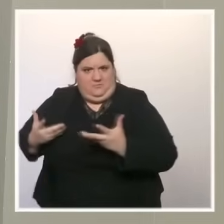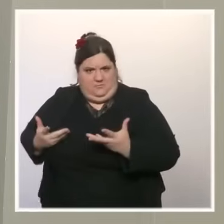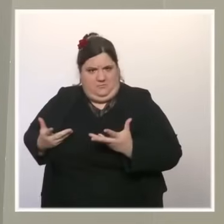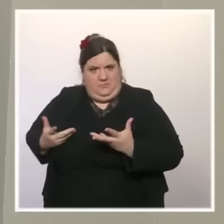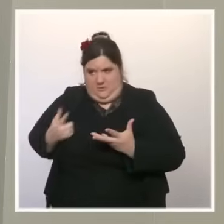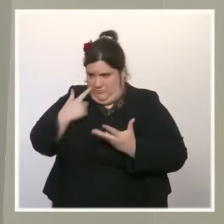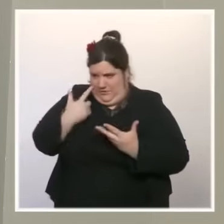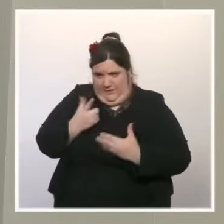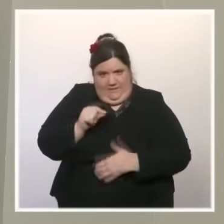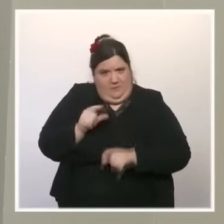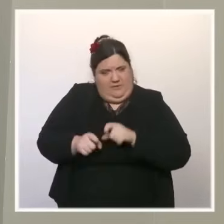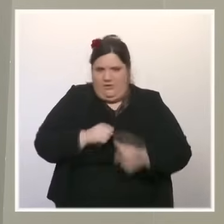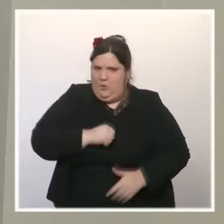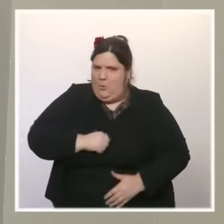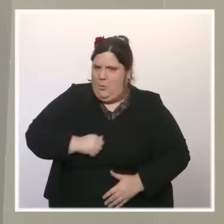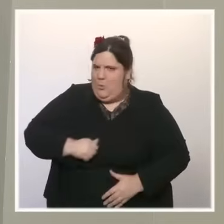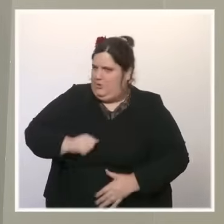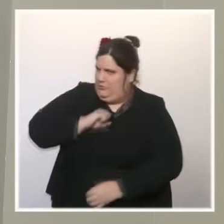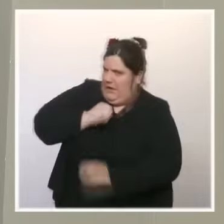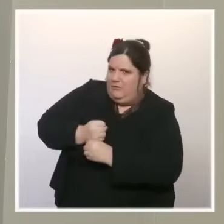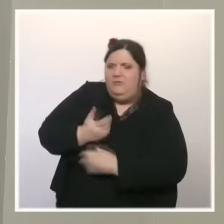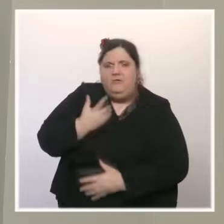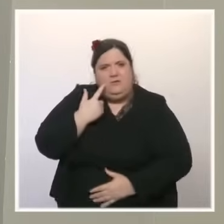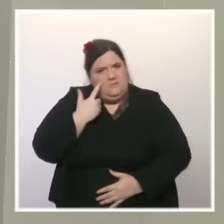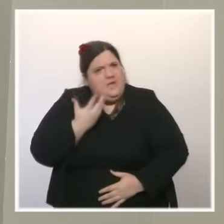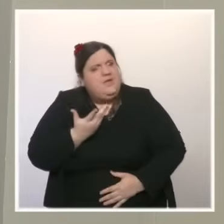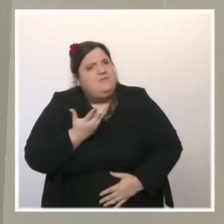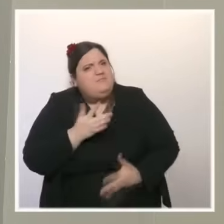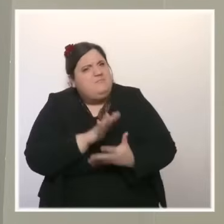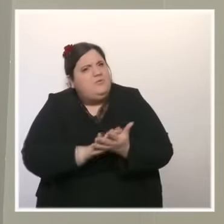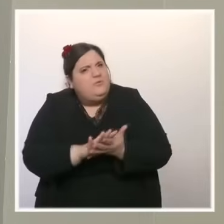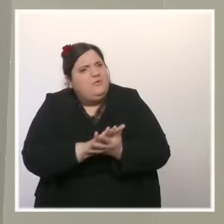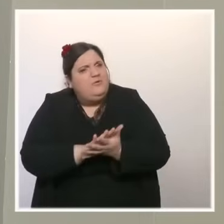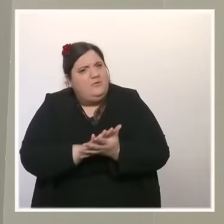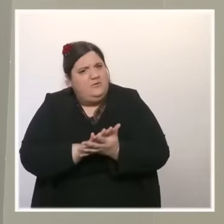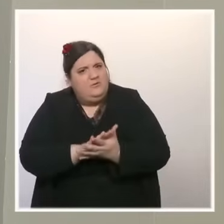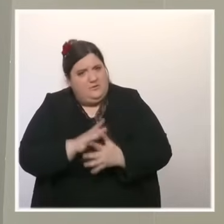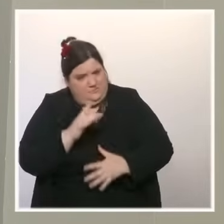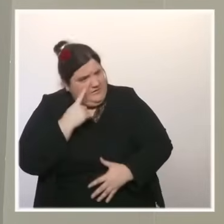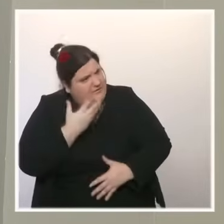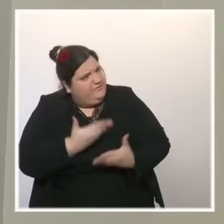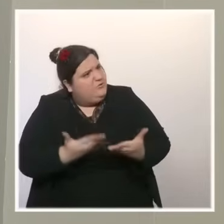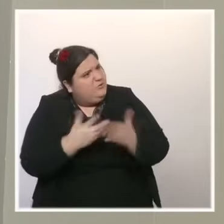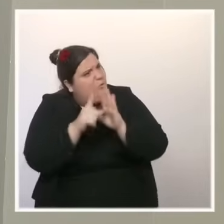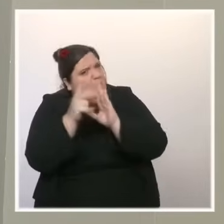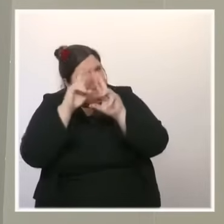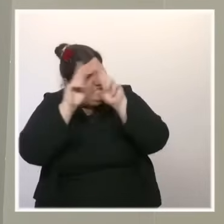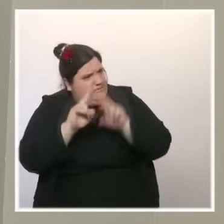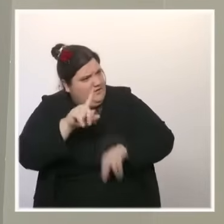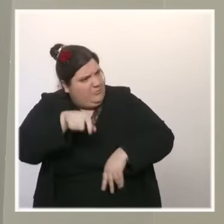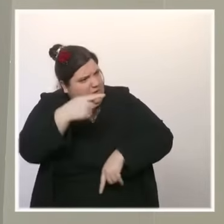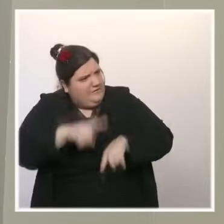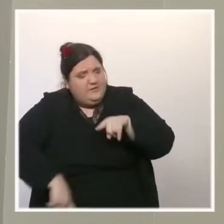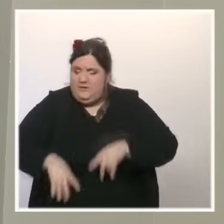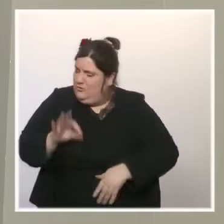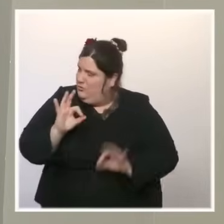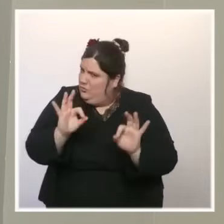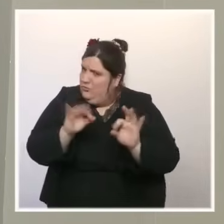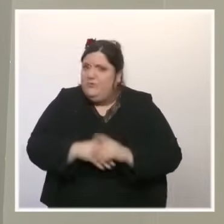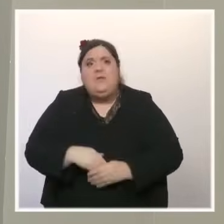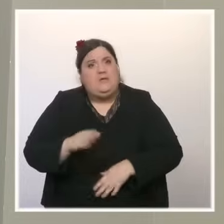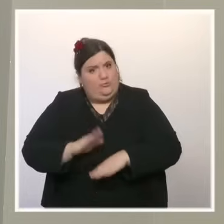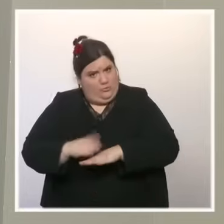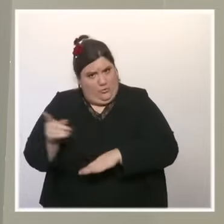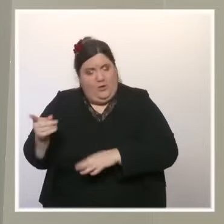internationaux. fait. Et alors, pourquoi ne pas émettre des sanctions directement contre les dirigeants israéliens, notamment le ministre de la Sécurité